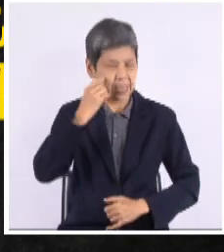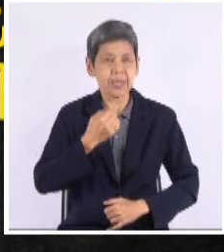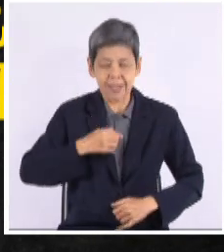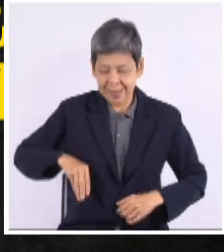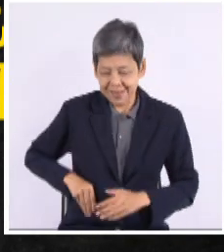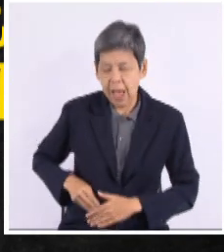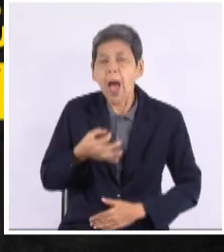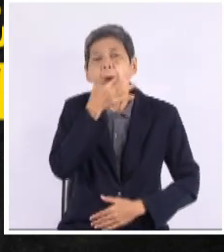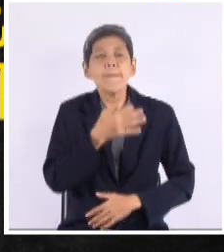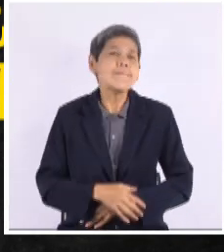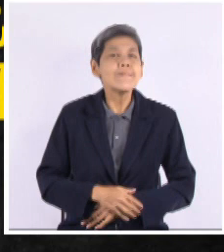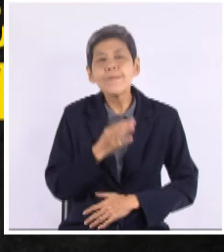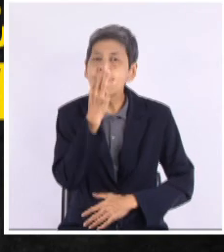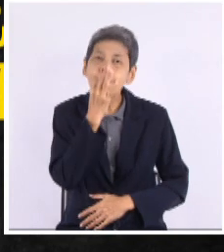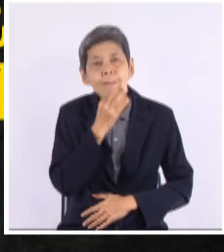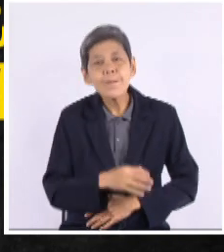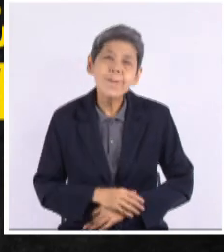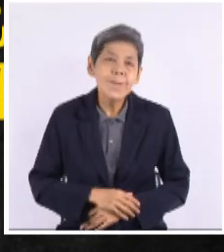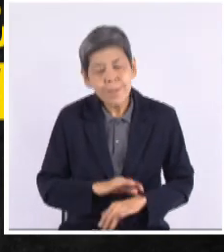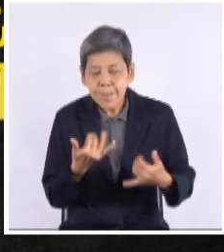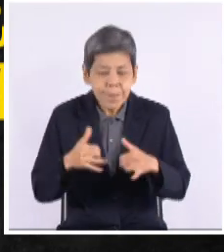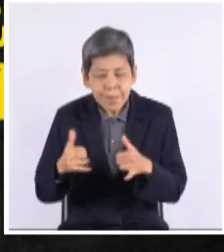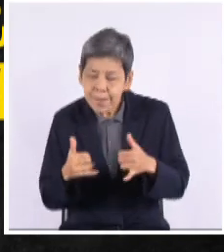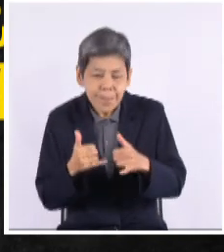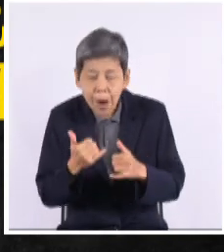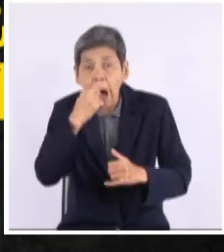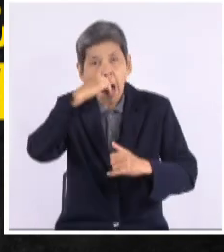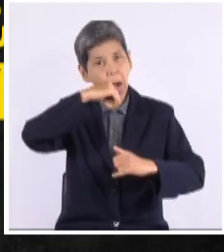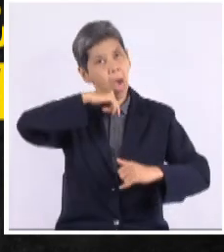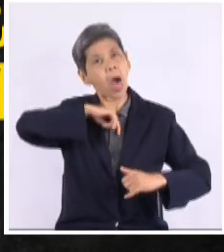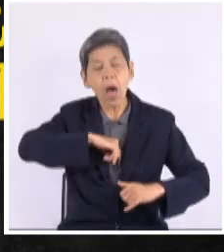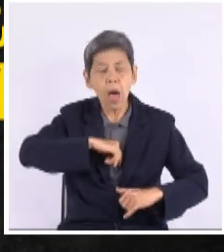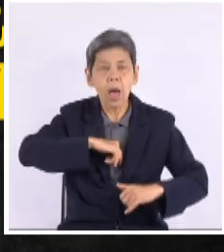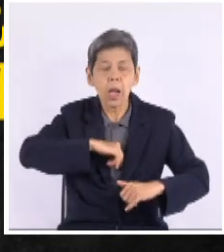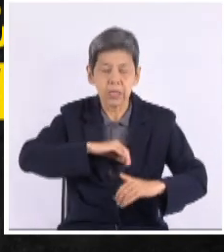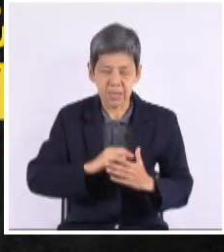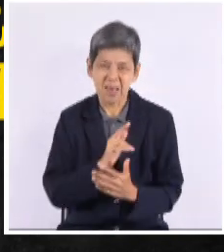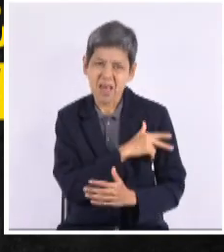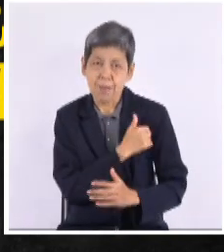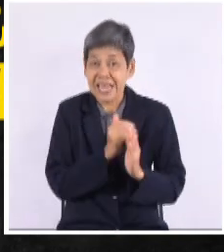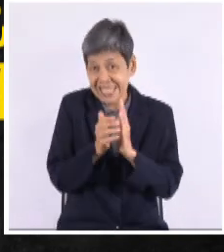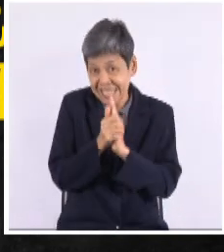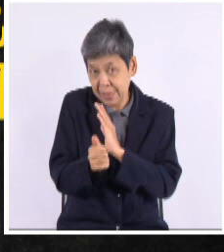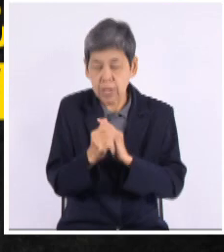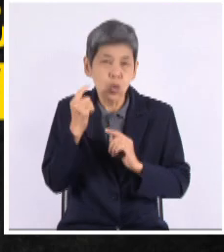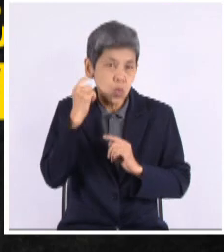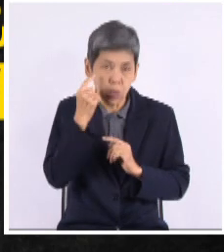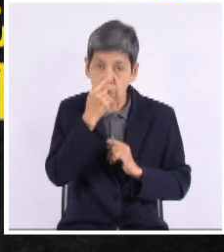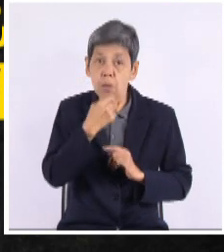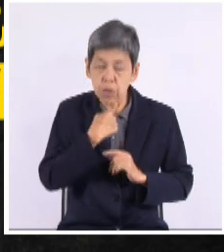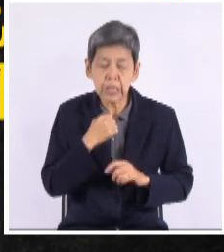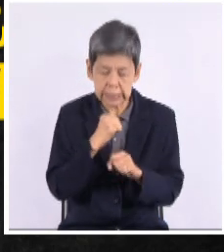ติดกระเป๋าเอามาอมไว้ในปากเล่นๆนะคะในช่วงที่เล่นเพลินๆเฮ้อกลืนลงไปติดคอซึ่งแพ้ผู้เ****วชาญด้านหูคอจมูก